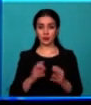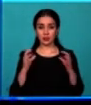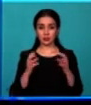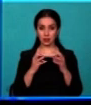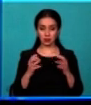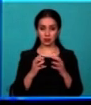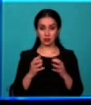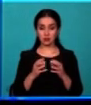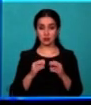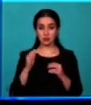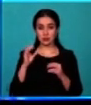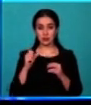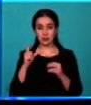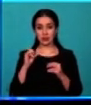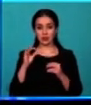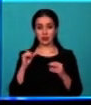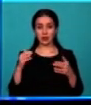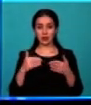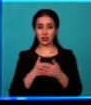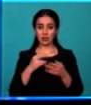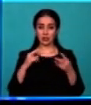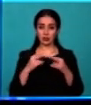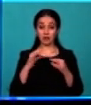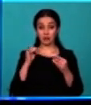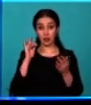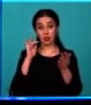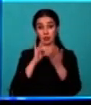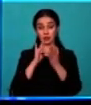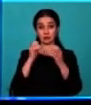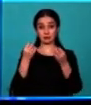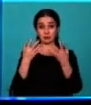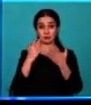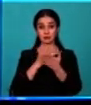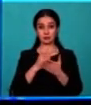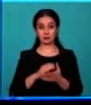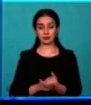Saqlaymiz, sahifani yangilaymiz. Natijada mana markaziga keldi.